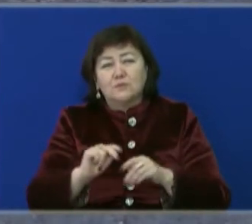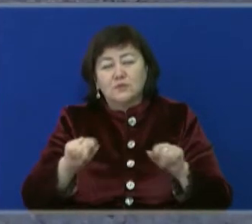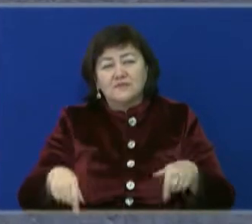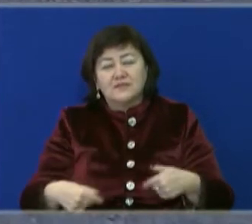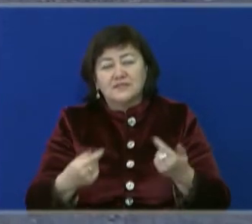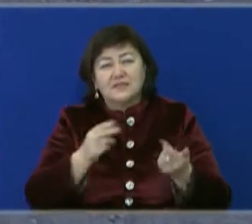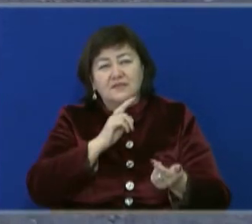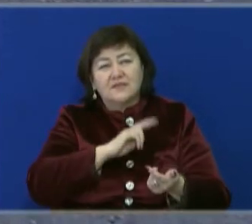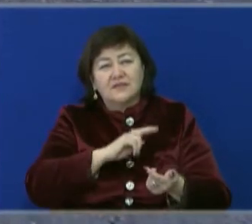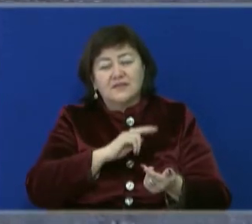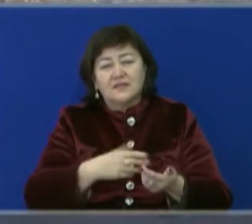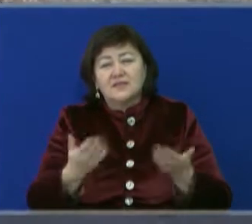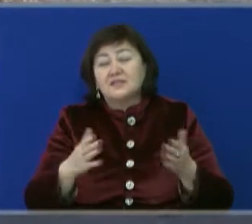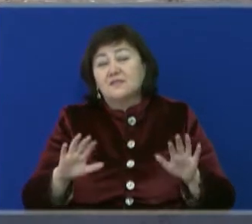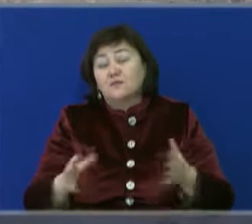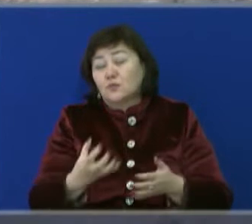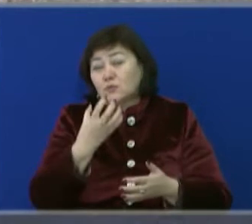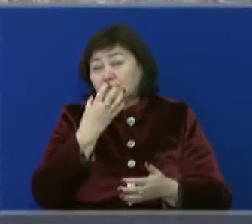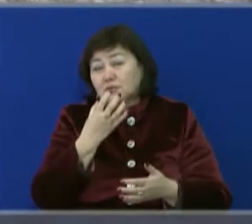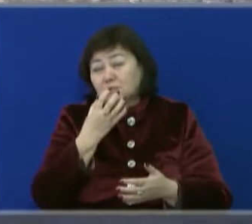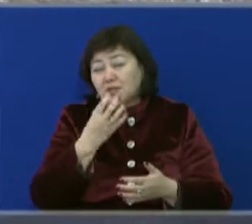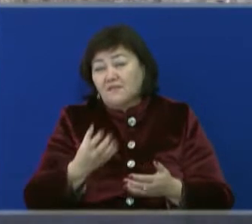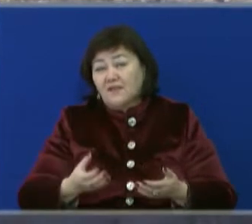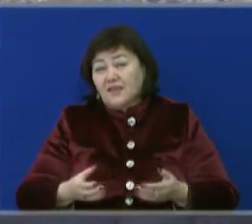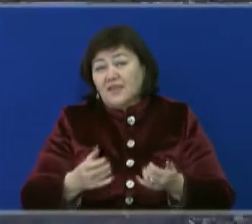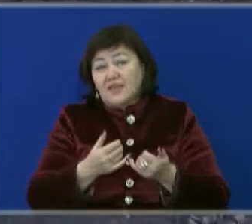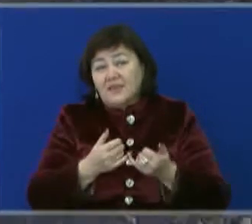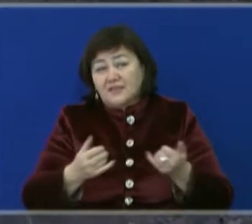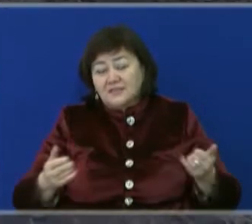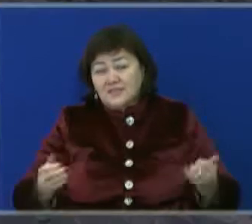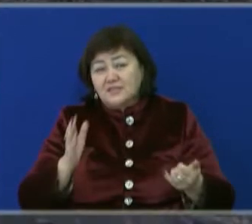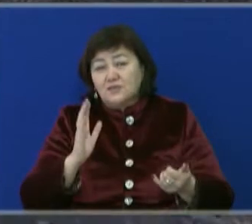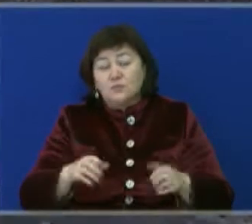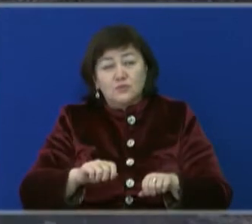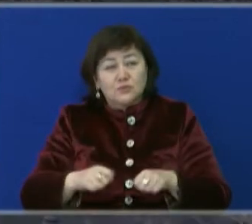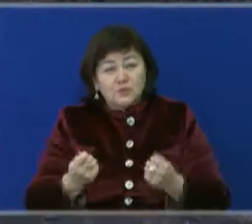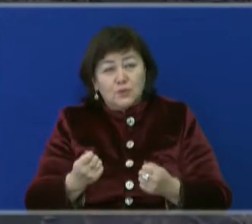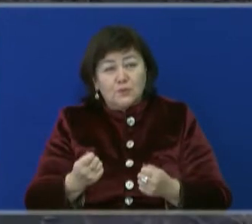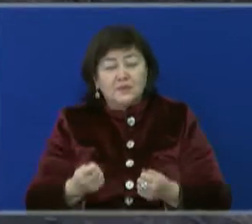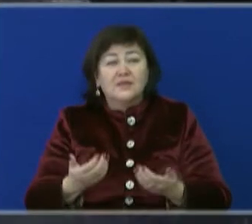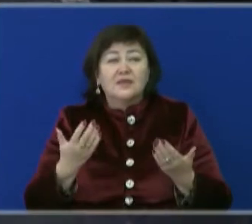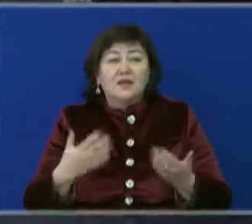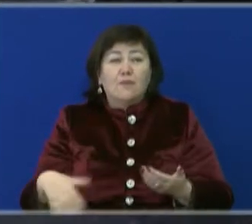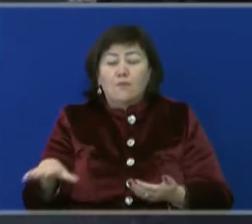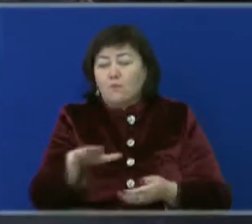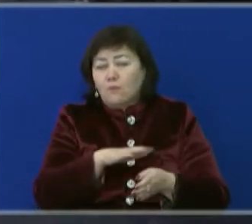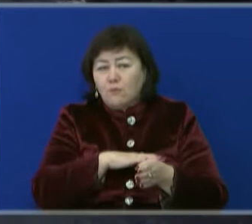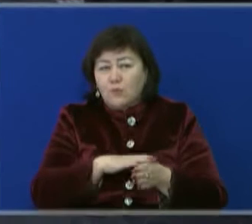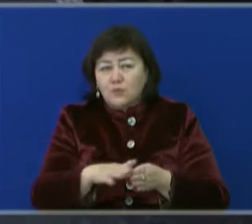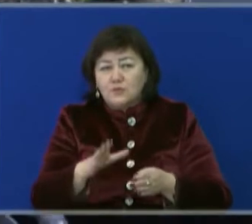работы при выходе из строя тепловых сетей. Перед проведением общих учений оборудование оперативных служб было полностью приведено